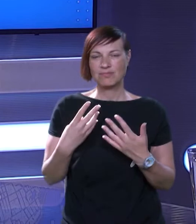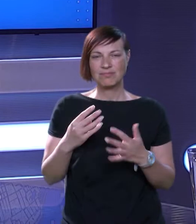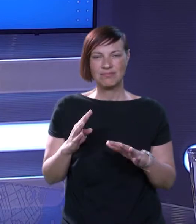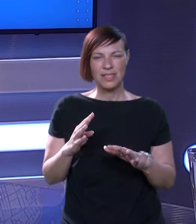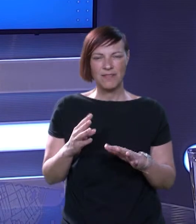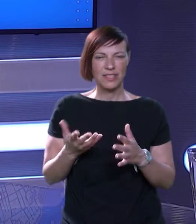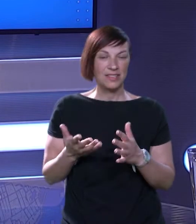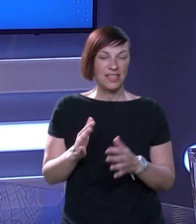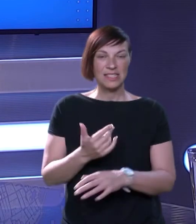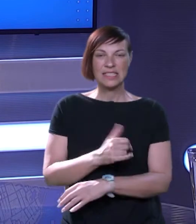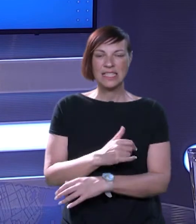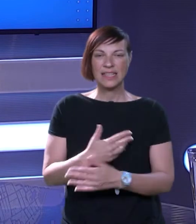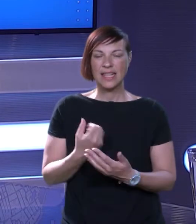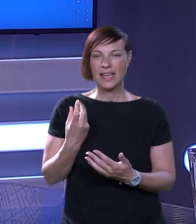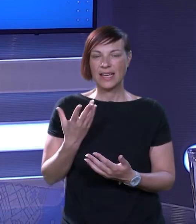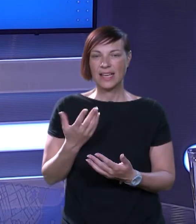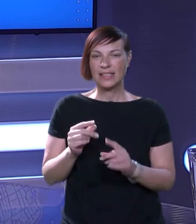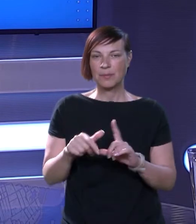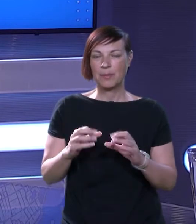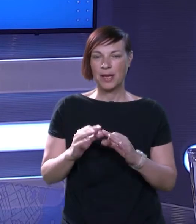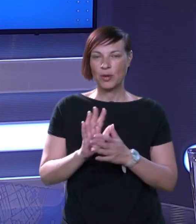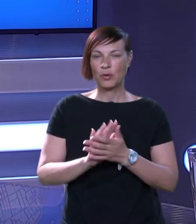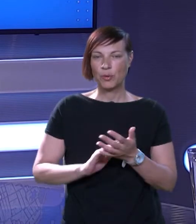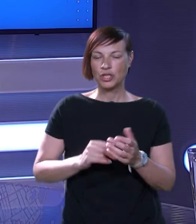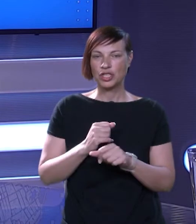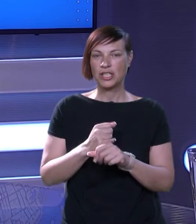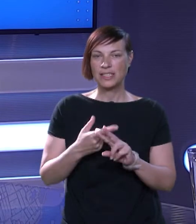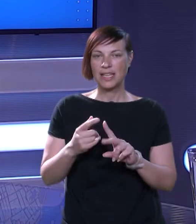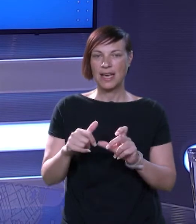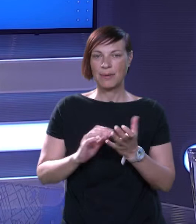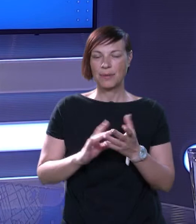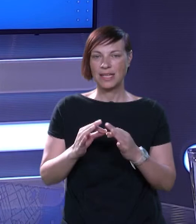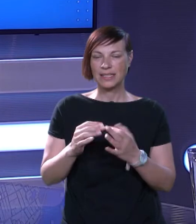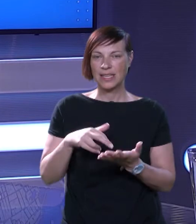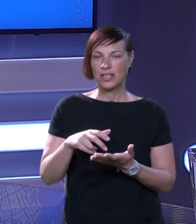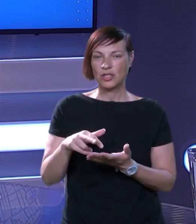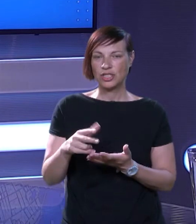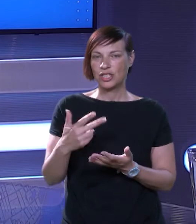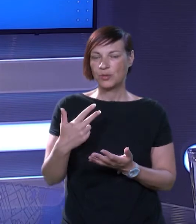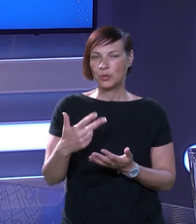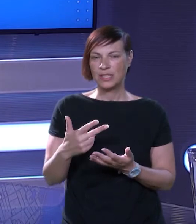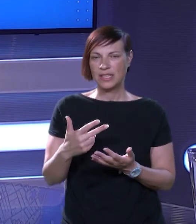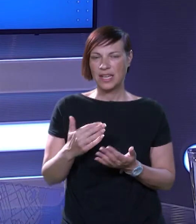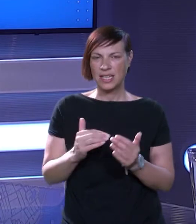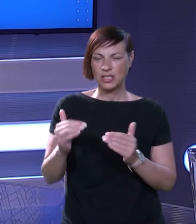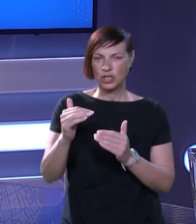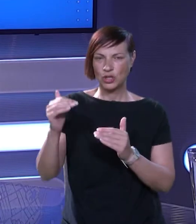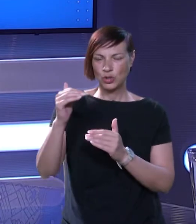90. I kad je Paolo krenuo raditi ovog Hamleta, on je naravno otišao na onu treću gore